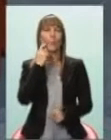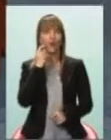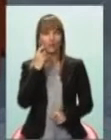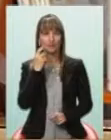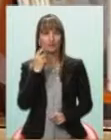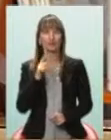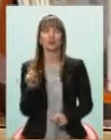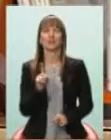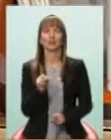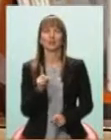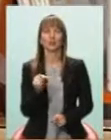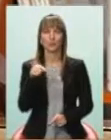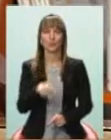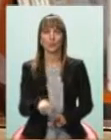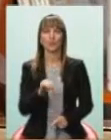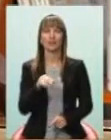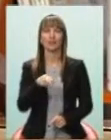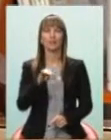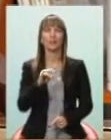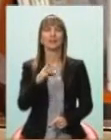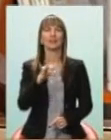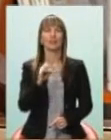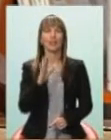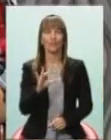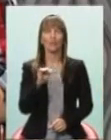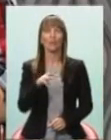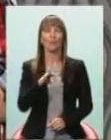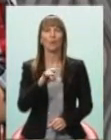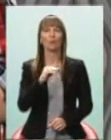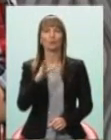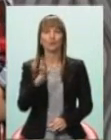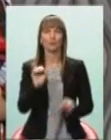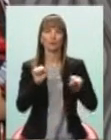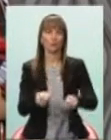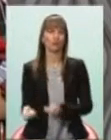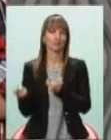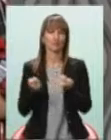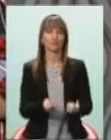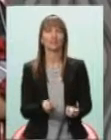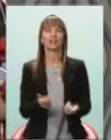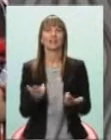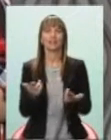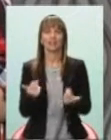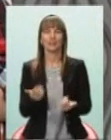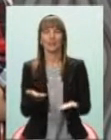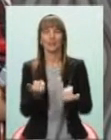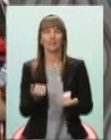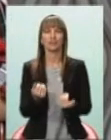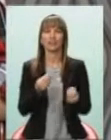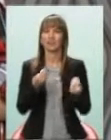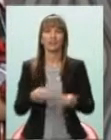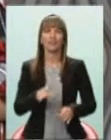що сюди і пінгвіни, і моржі можна завести. Це точно. І тож давайте будемо не гаяти часу, будемо